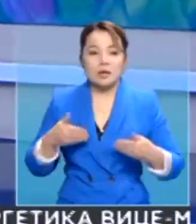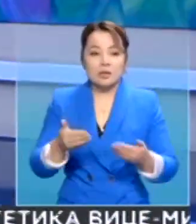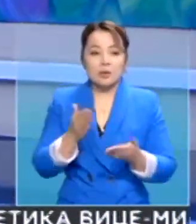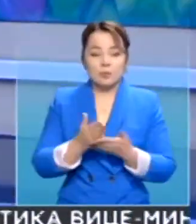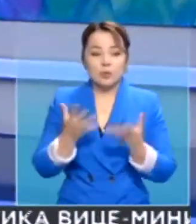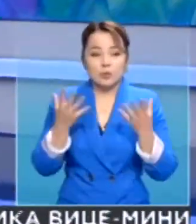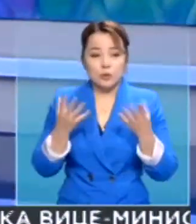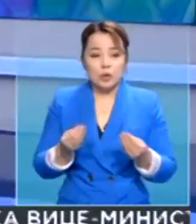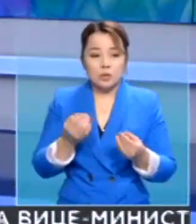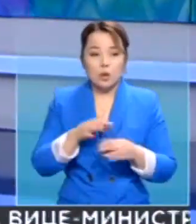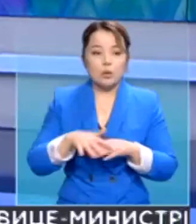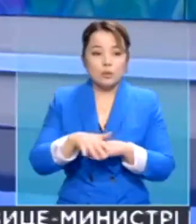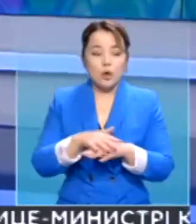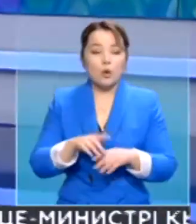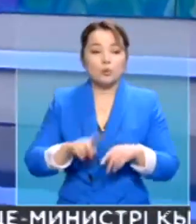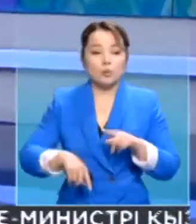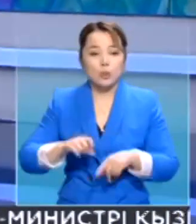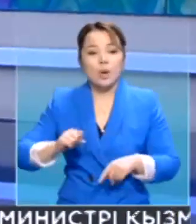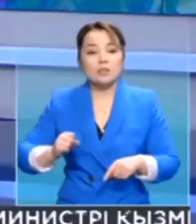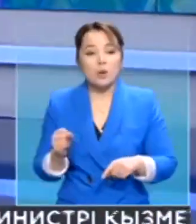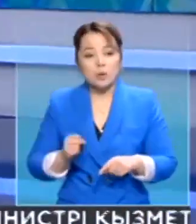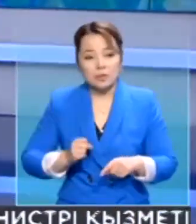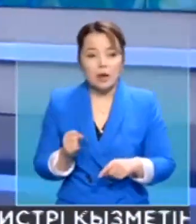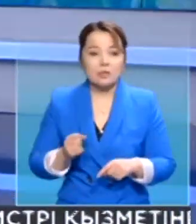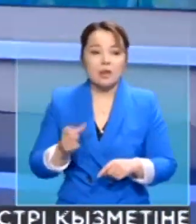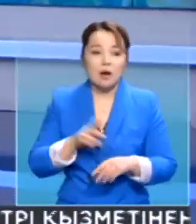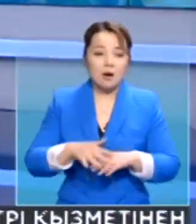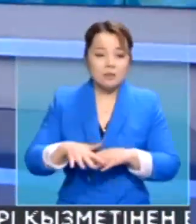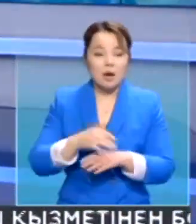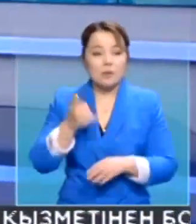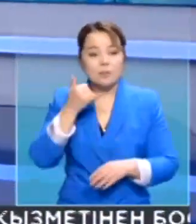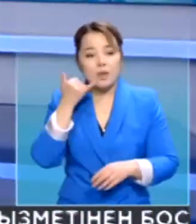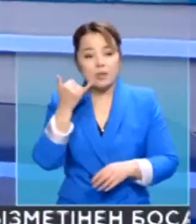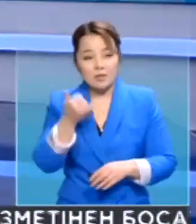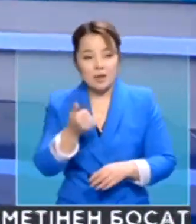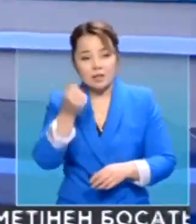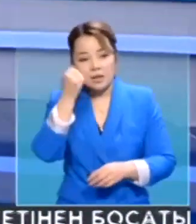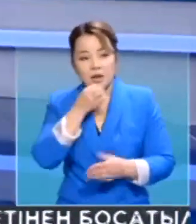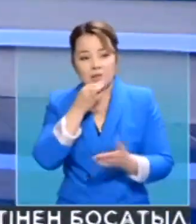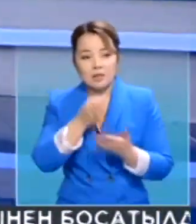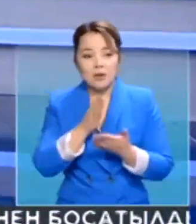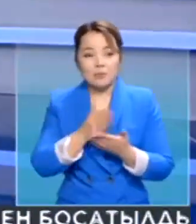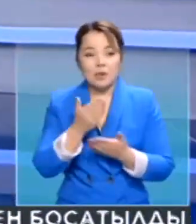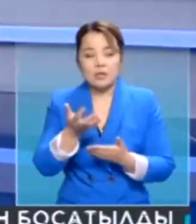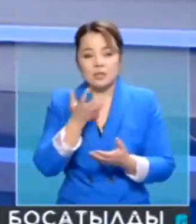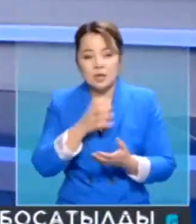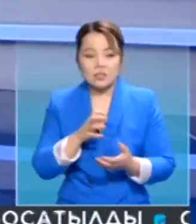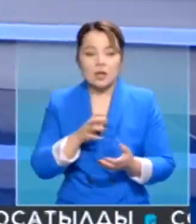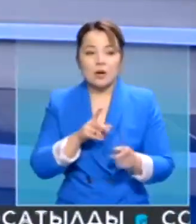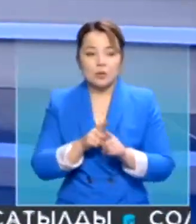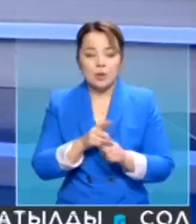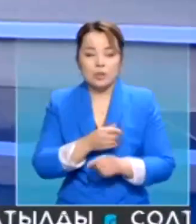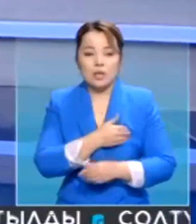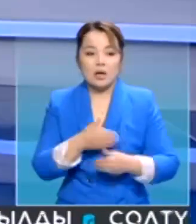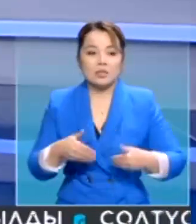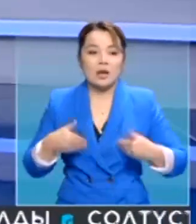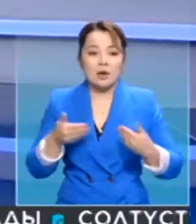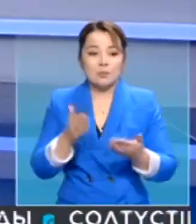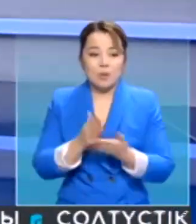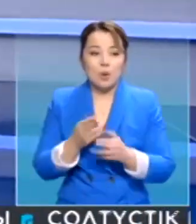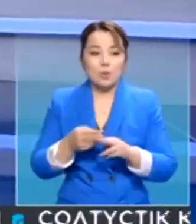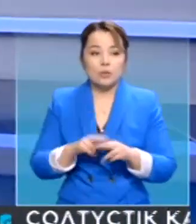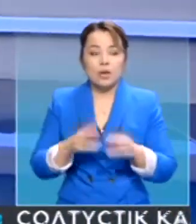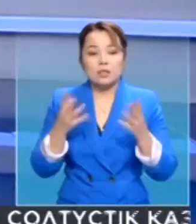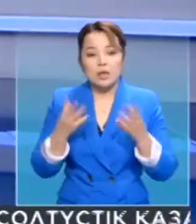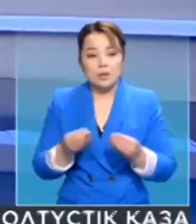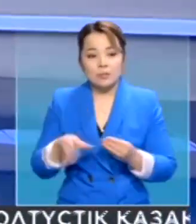ақтарылатын күні. Көпшілік туыстары мен достарына, қимас адамдарына қоңырау шалып, ризашылық білдіріп, ыстық лебіздерін айтады. Алайда мұндай күннің